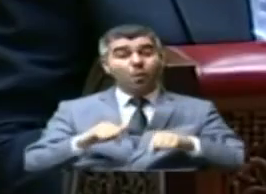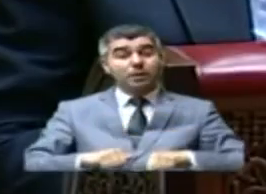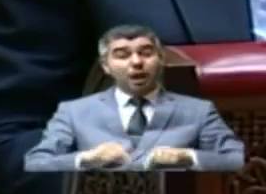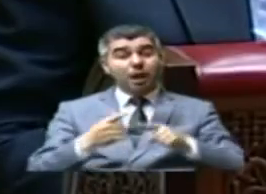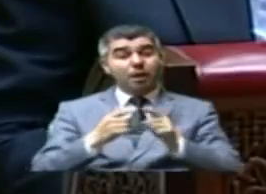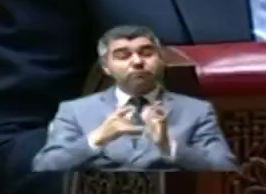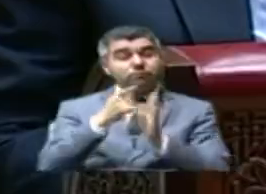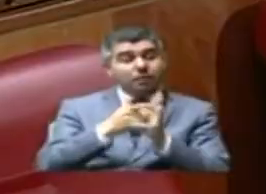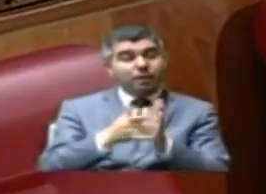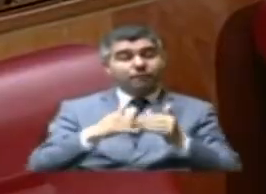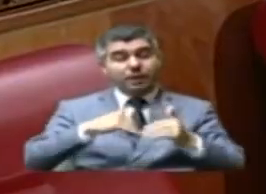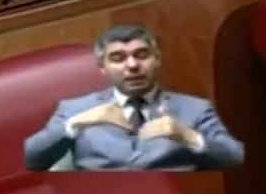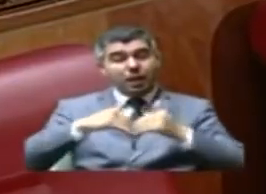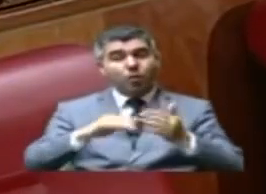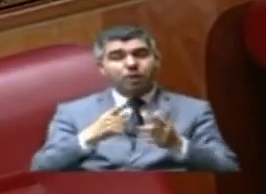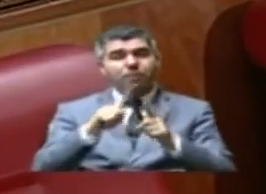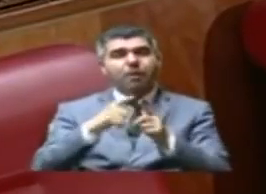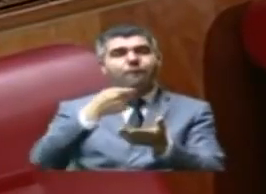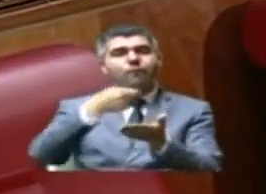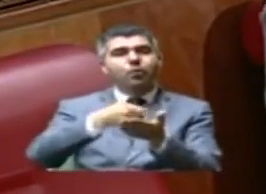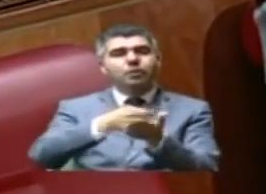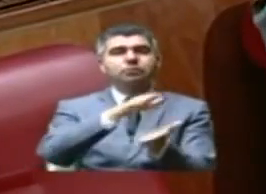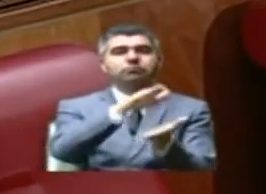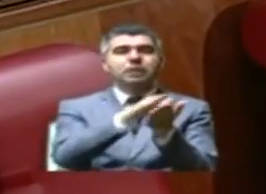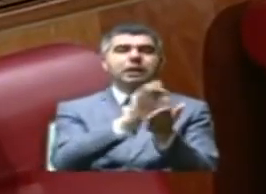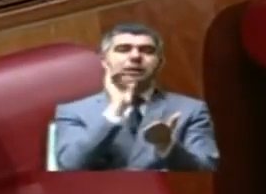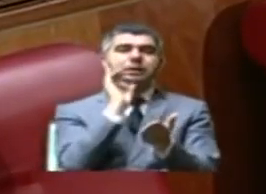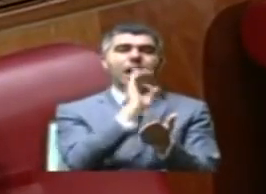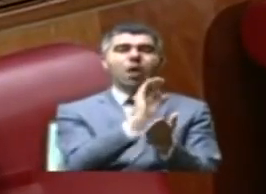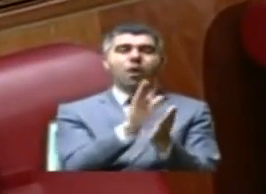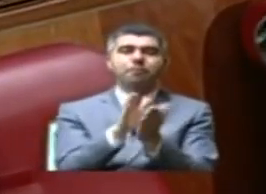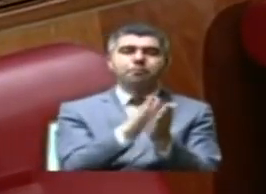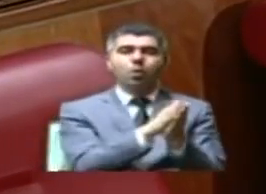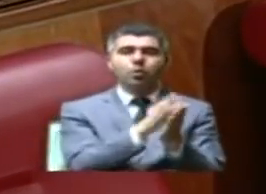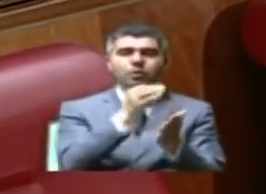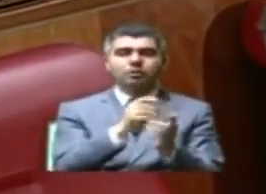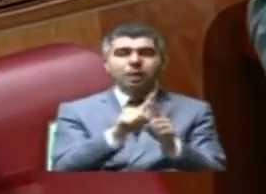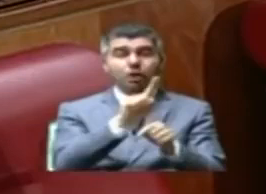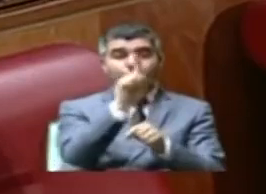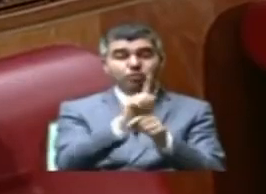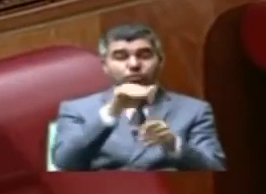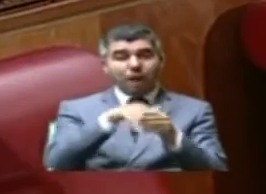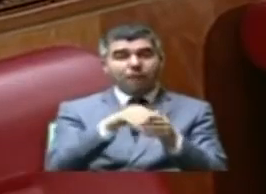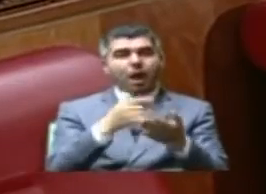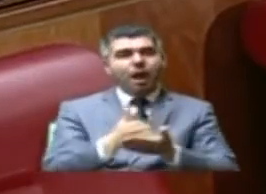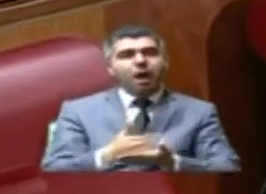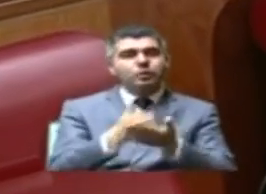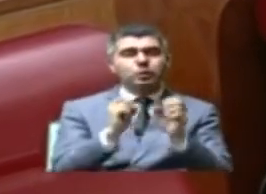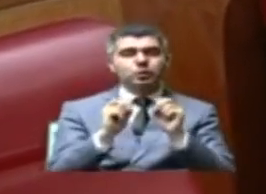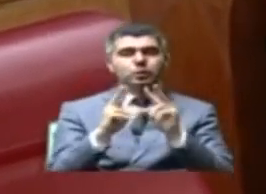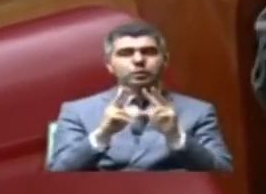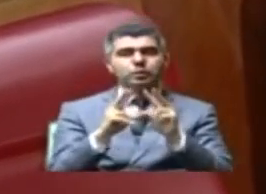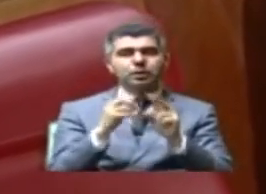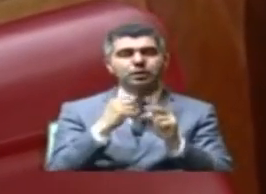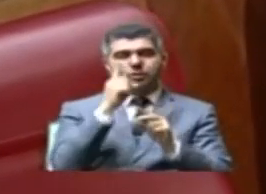بالاتفاقيات موجوده وراها مخطوطه بالنسبه للجماعات اللي خصهم يلتزموا، غير التزموا معنا والفلوس اللي درنا معكم الاتفاقيات راها